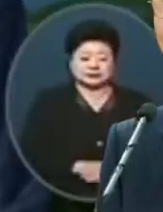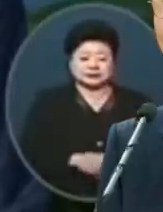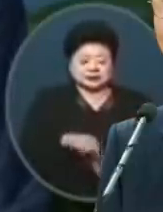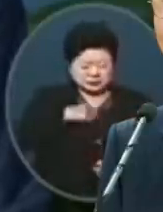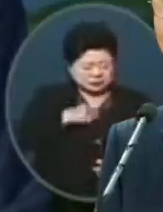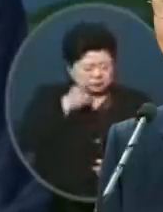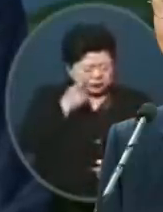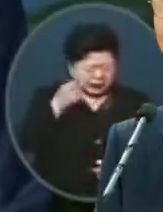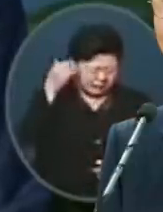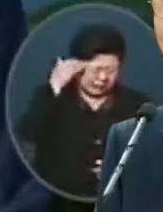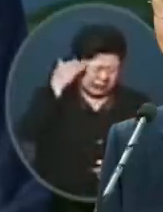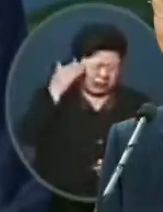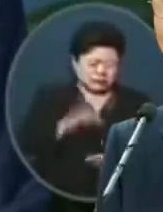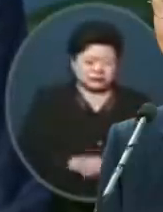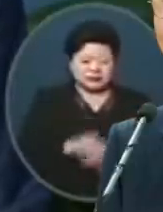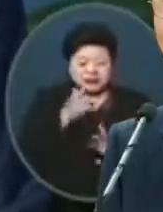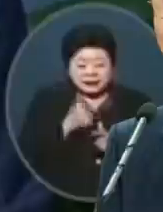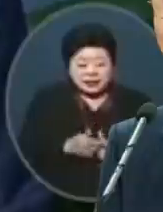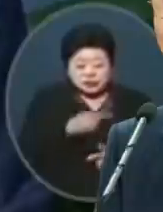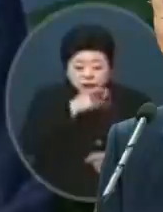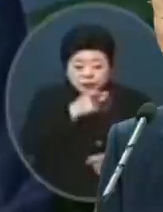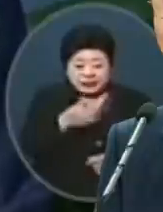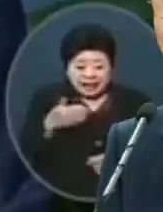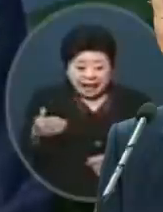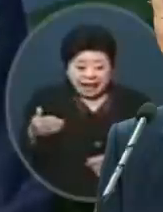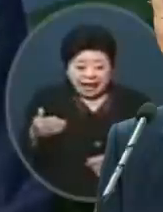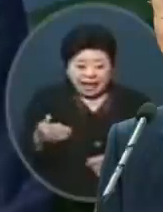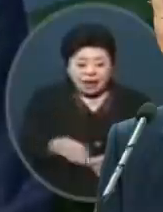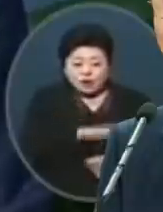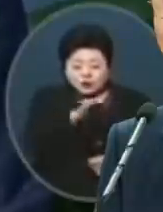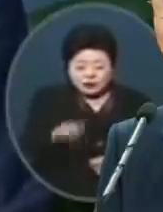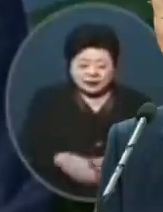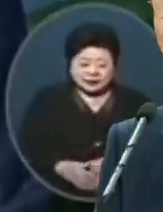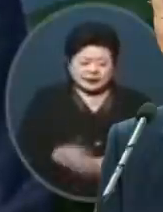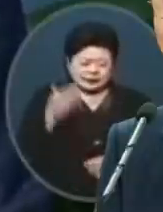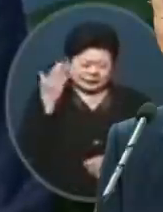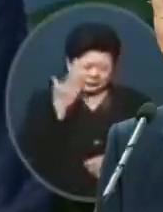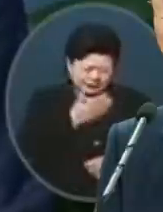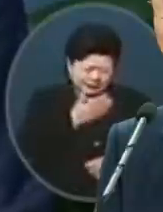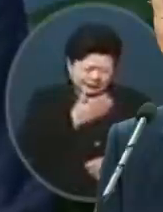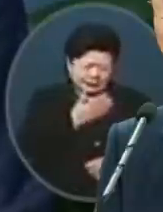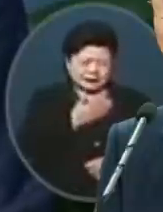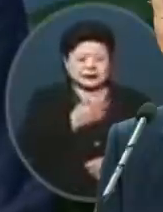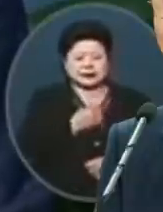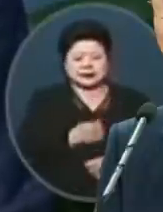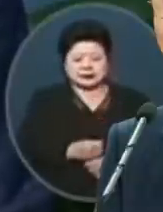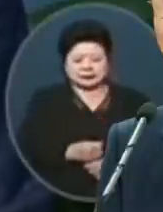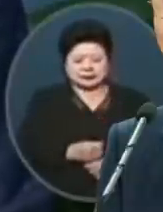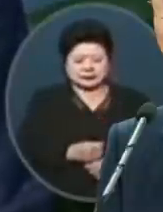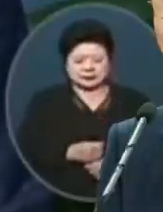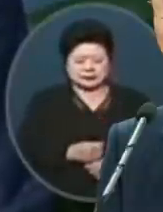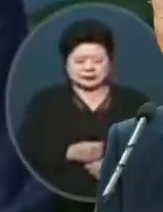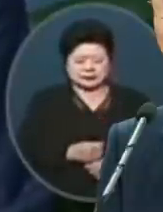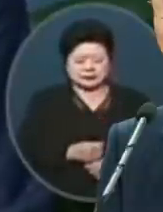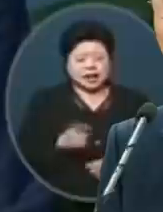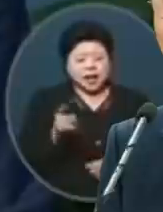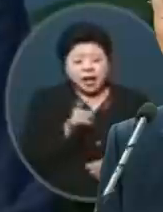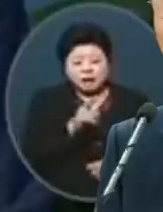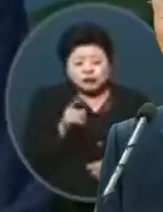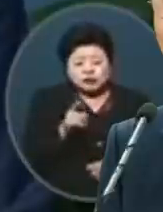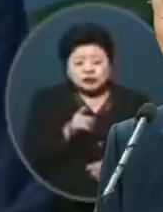의롭지 못하게 만들 때 예수의 피가 우리를 덮었으므로